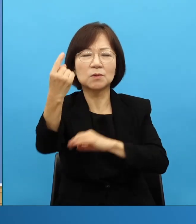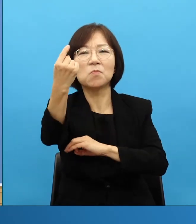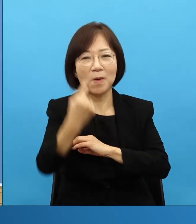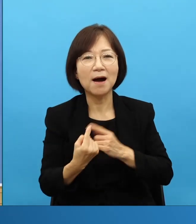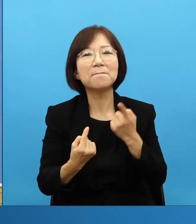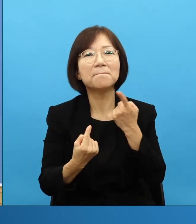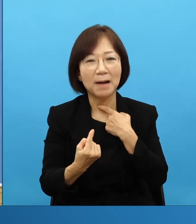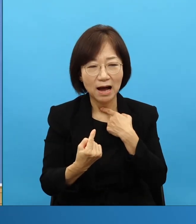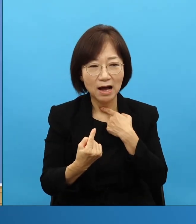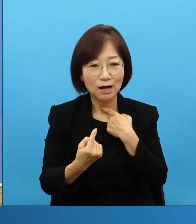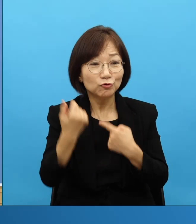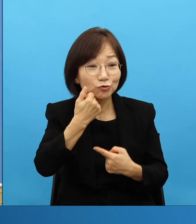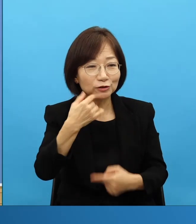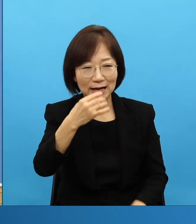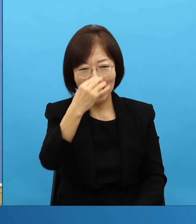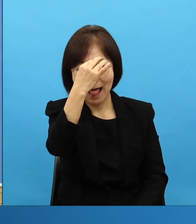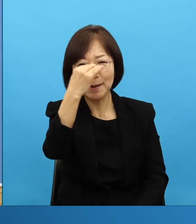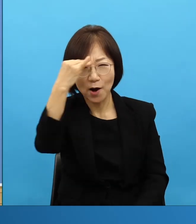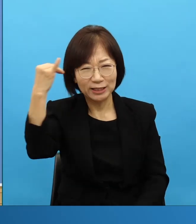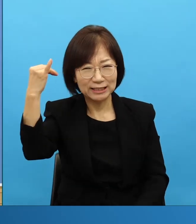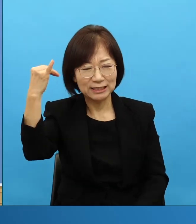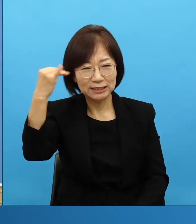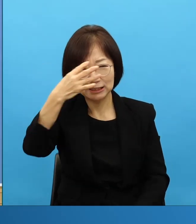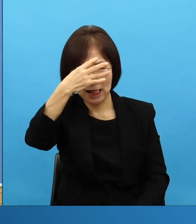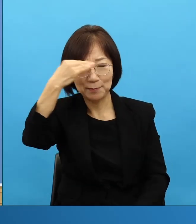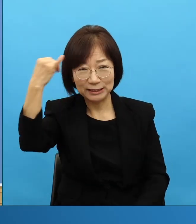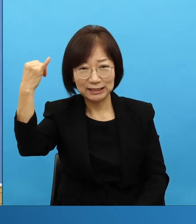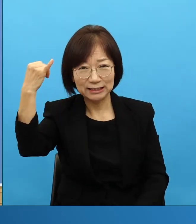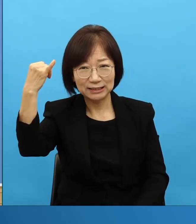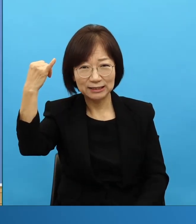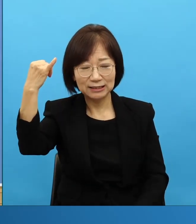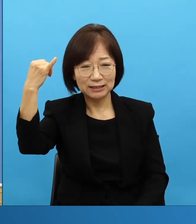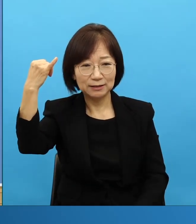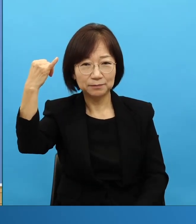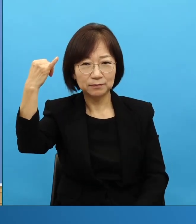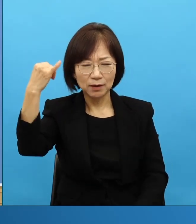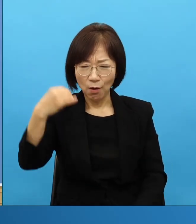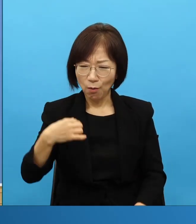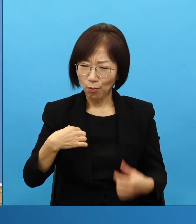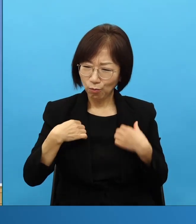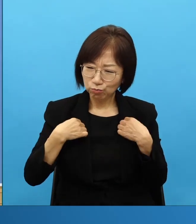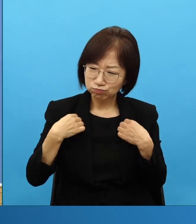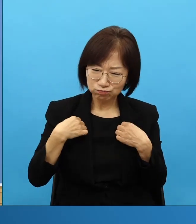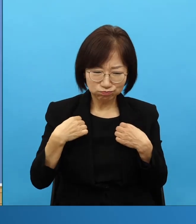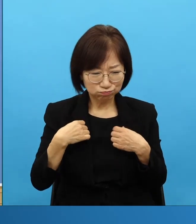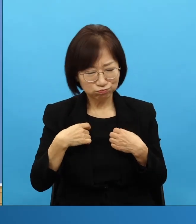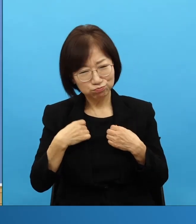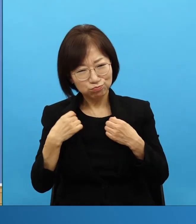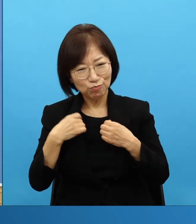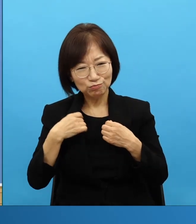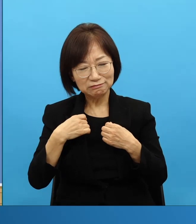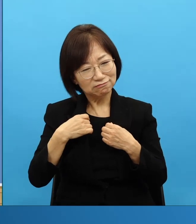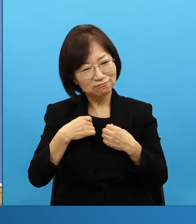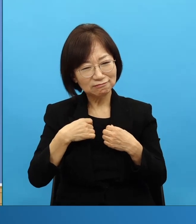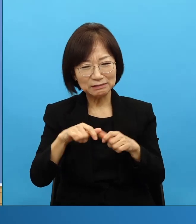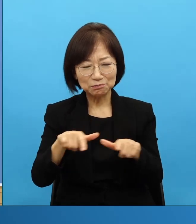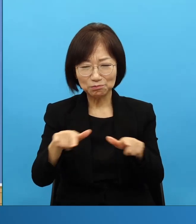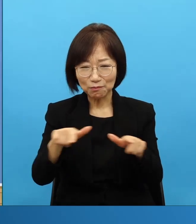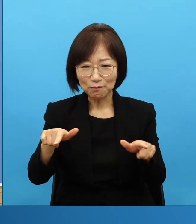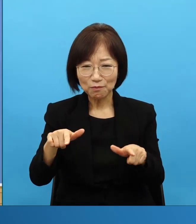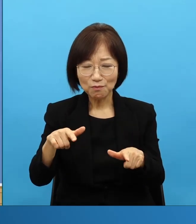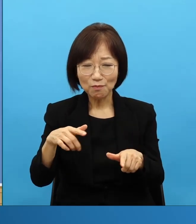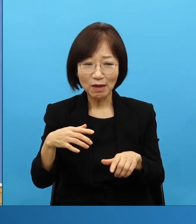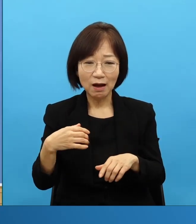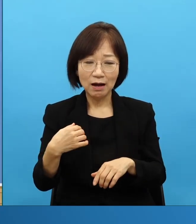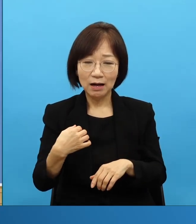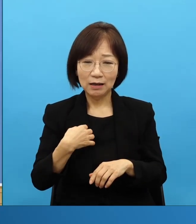offering. 그것도 할머니가. And she was even a grandmother. 할머니가 옷 옷으로만 입고 뭐 이 사람이 이리 오니까 저를 만날